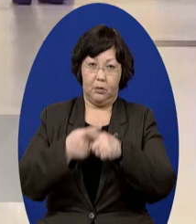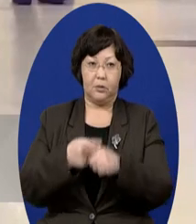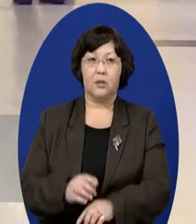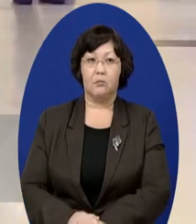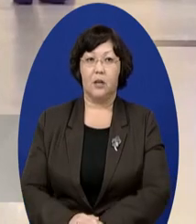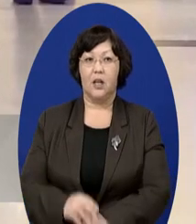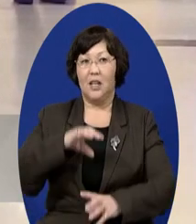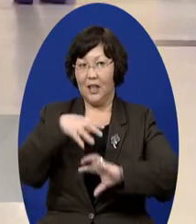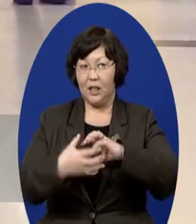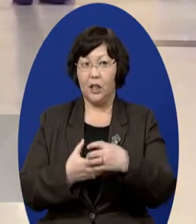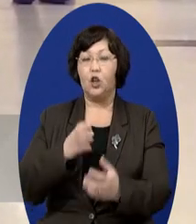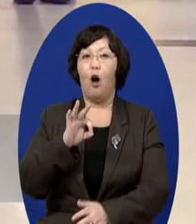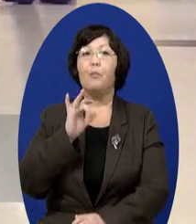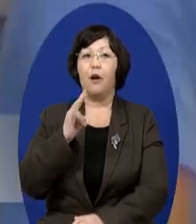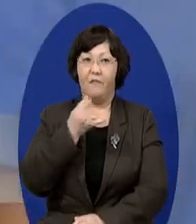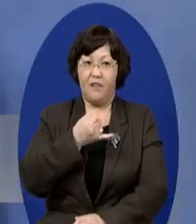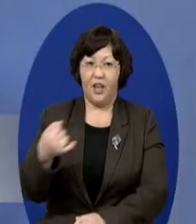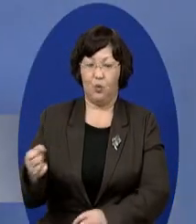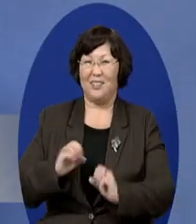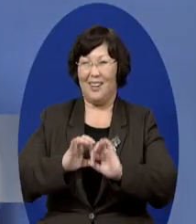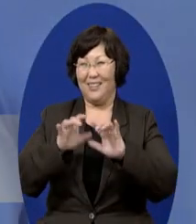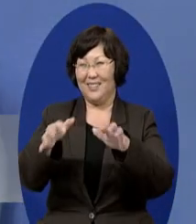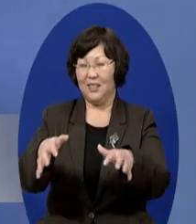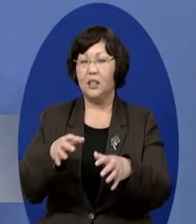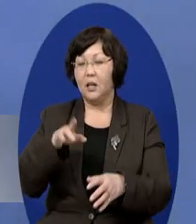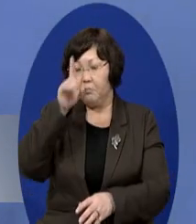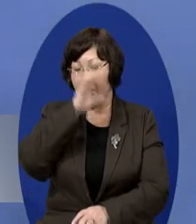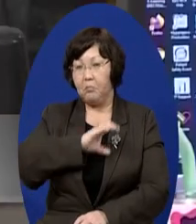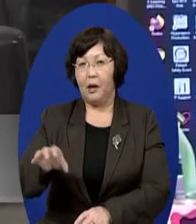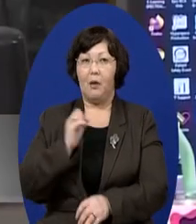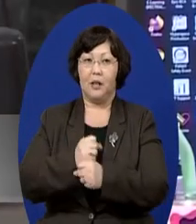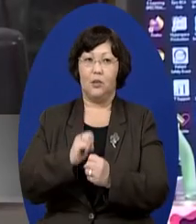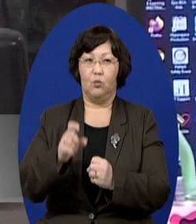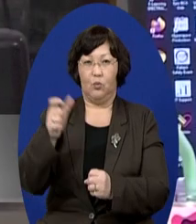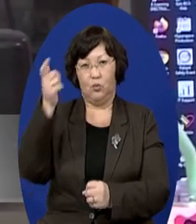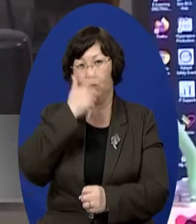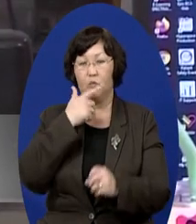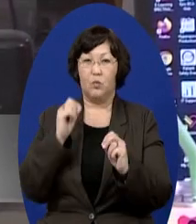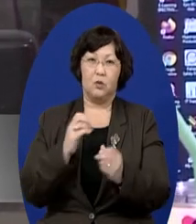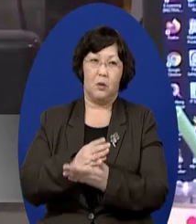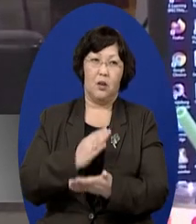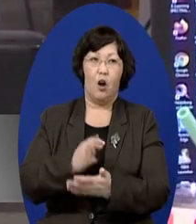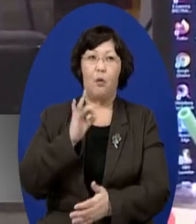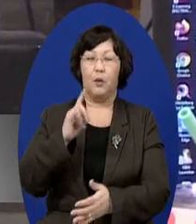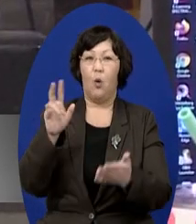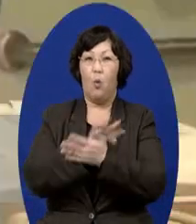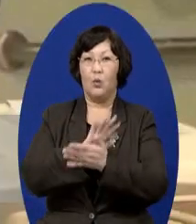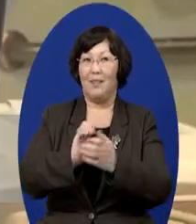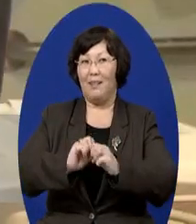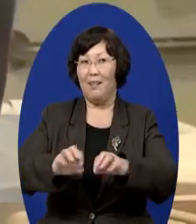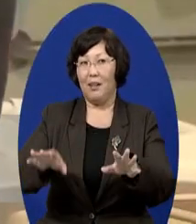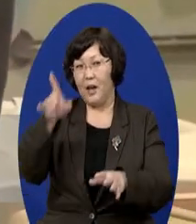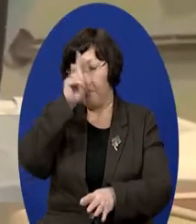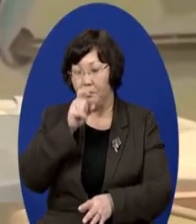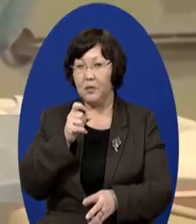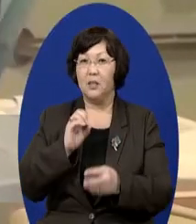Дэлхийд даяар омикрон хувилбар тархтаас хойш эмнэлгийн ажилтнуудын дутагдал маш хурцэдэв болсон. Омикрон хувилбар асар хурдан халдварлагдаж учраас түүнийг